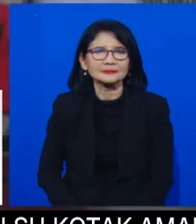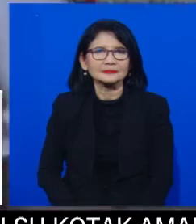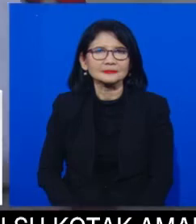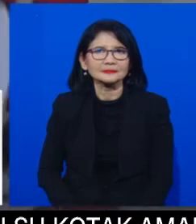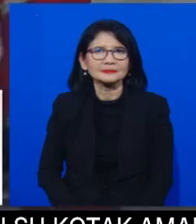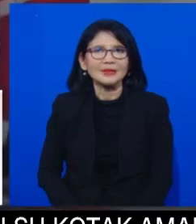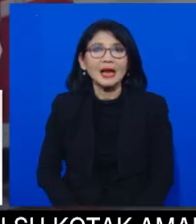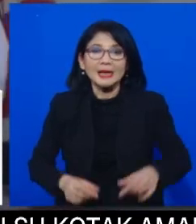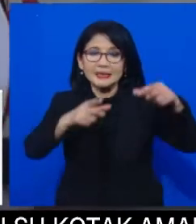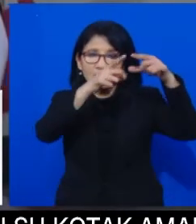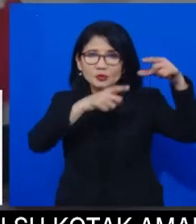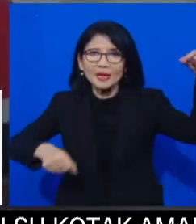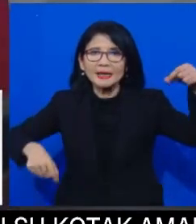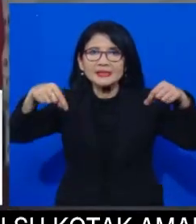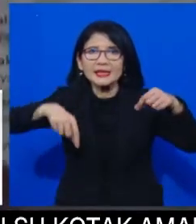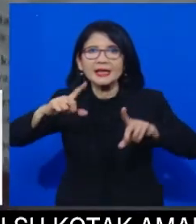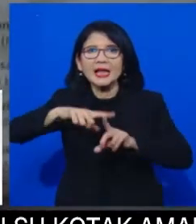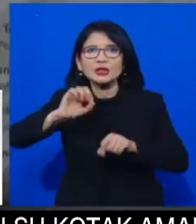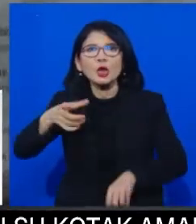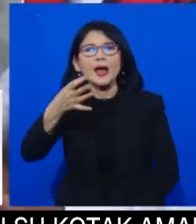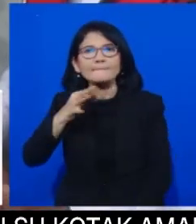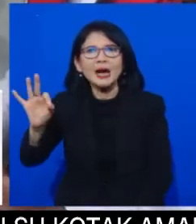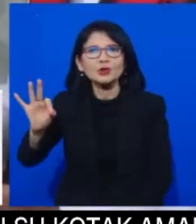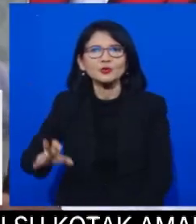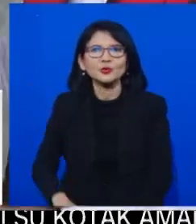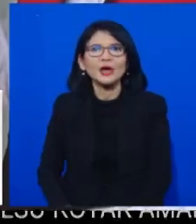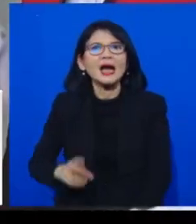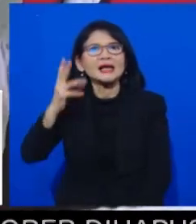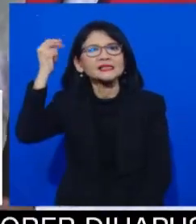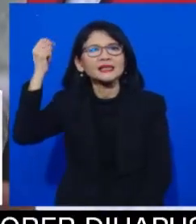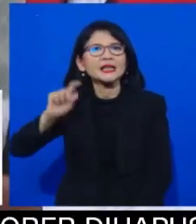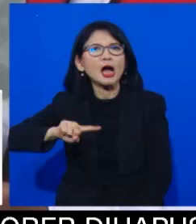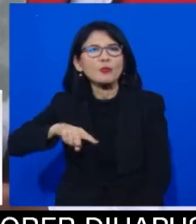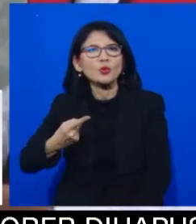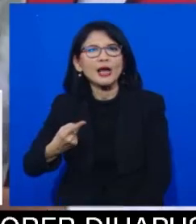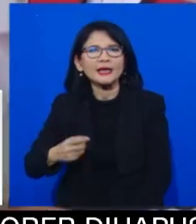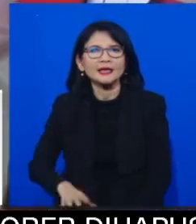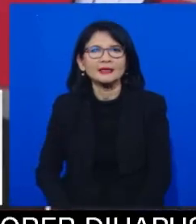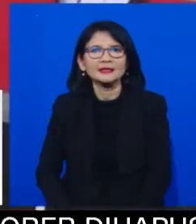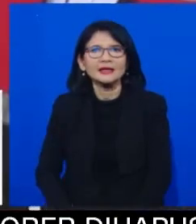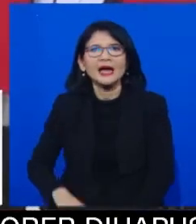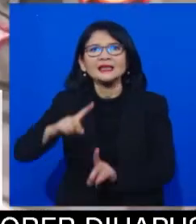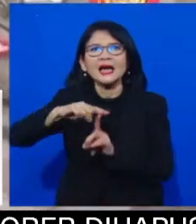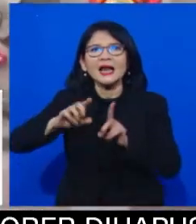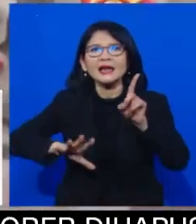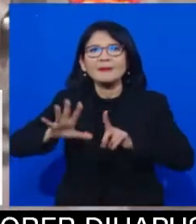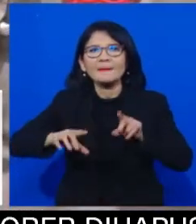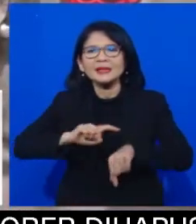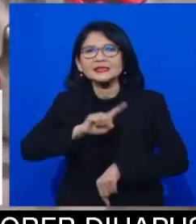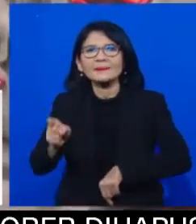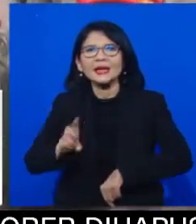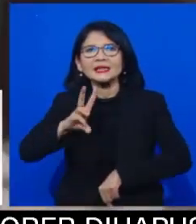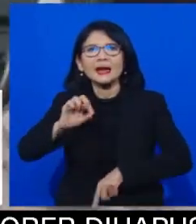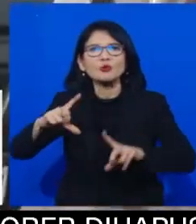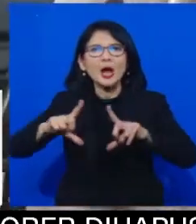di Sumatera Selatan jalan tol baru Indralaya Prabumulih Rencananya akan dioperasikan secara fungsional pada 15 hingga 30